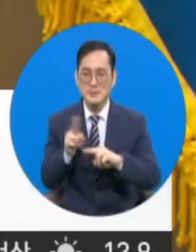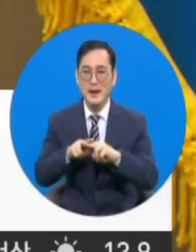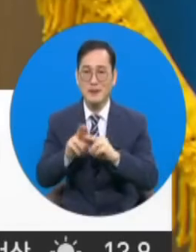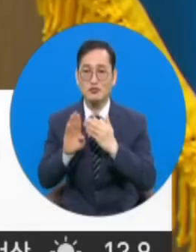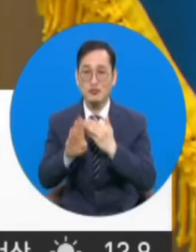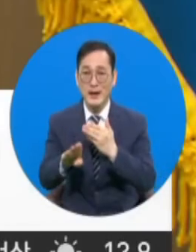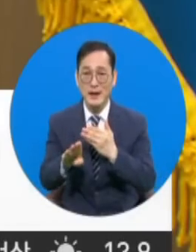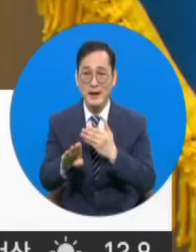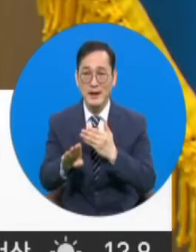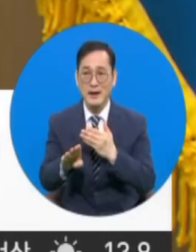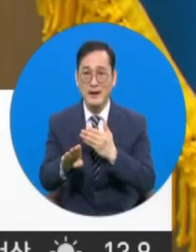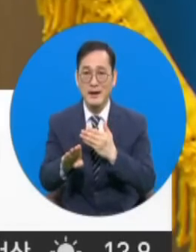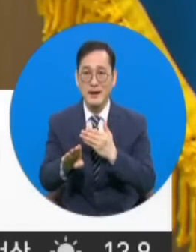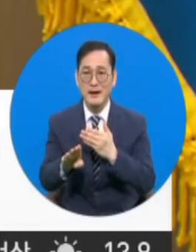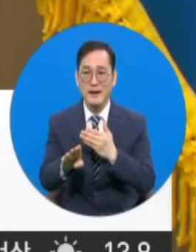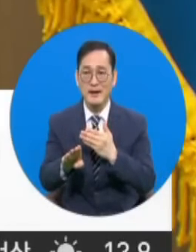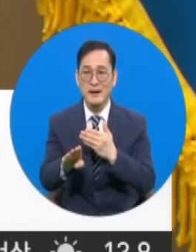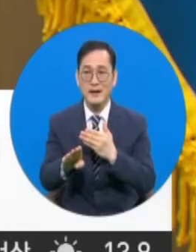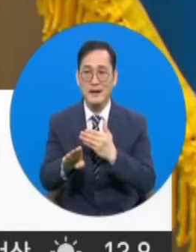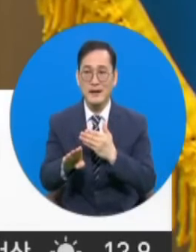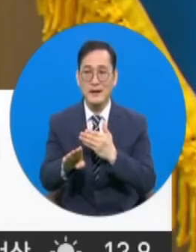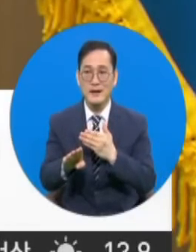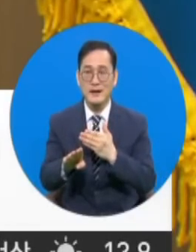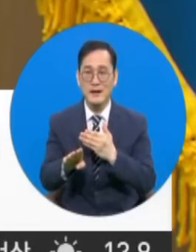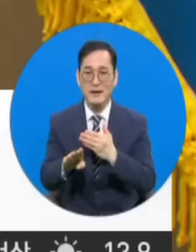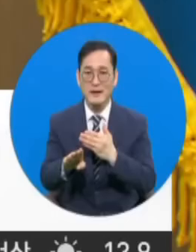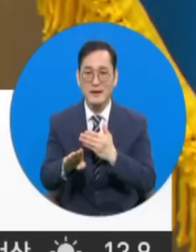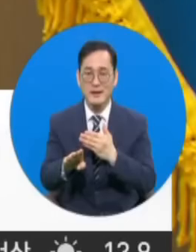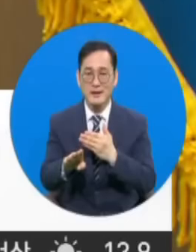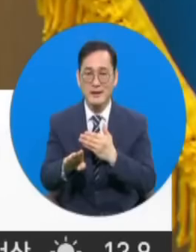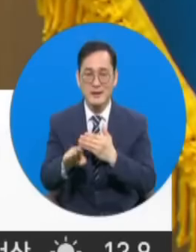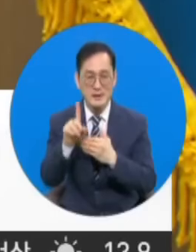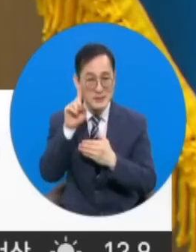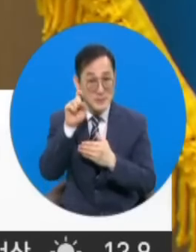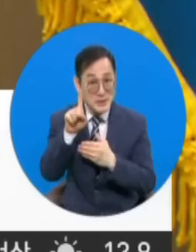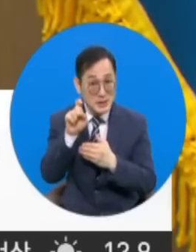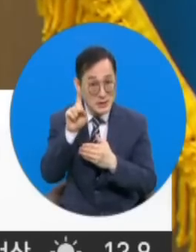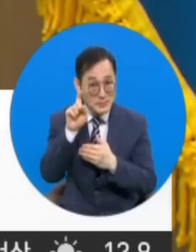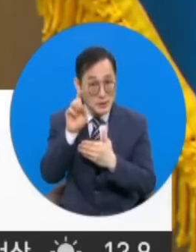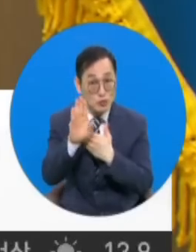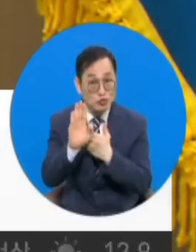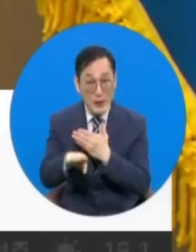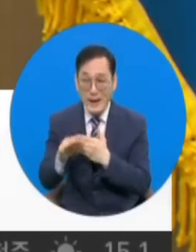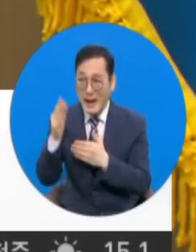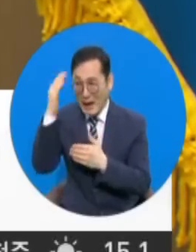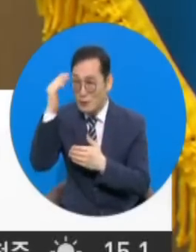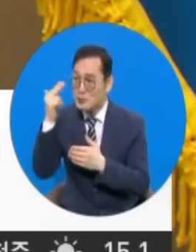11일만에 이루어진 한미 정상회담을 통해 한미동맹이